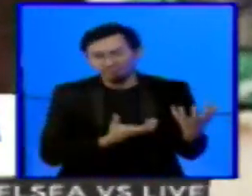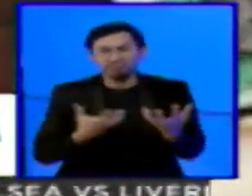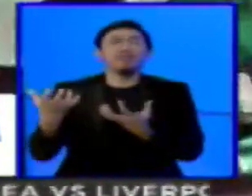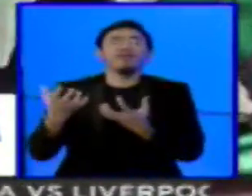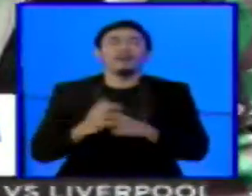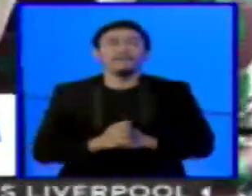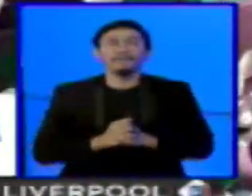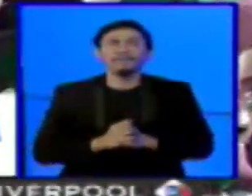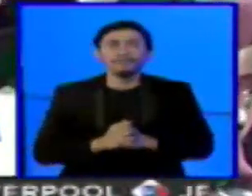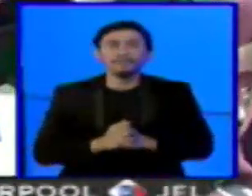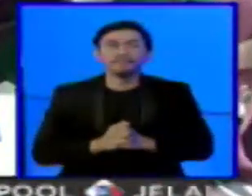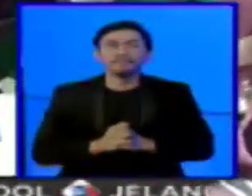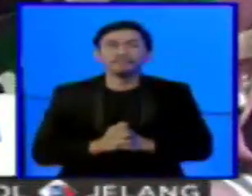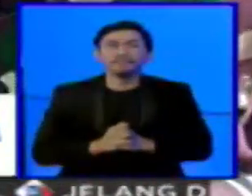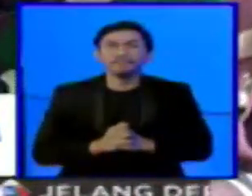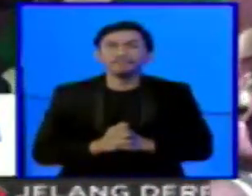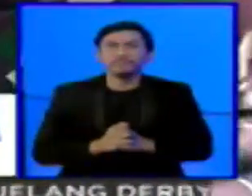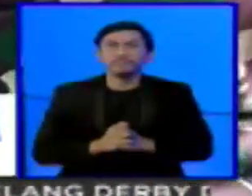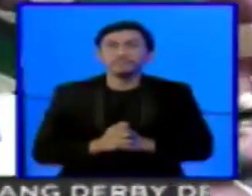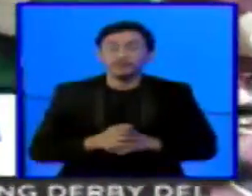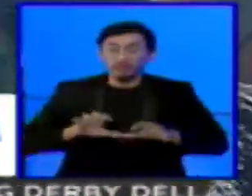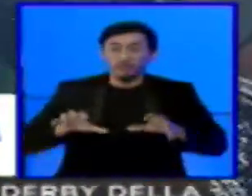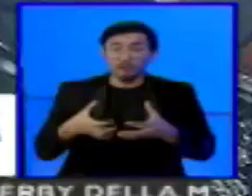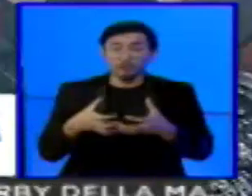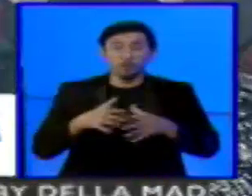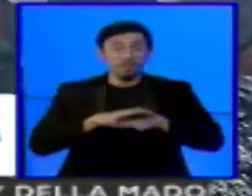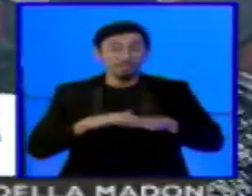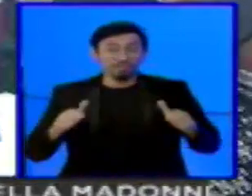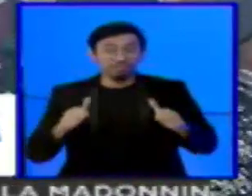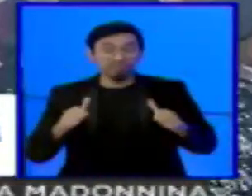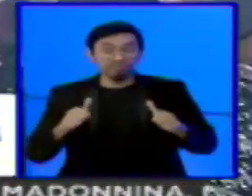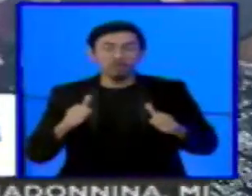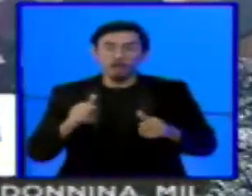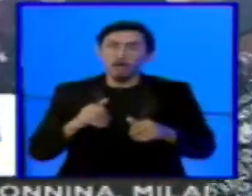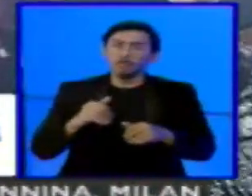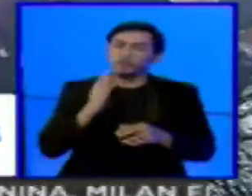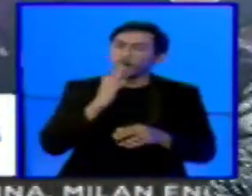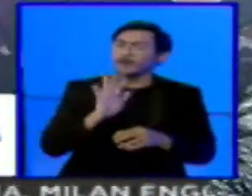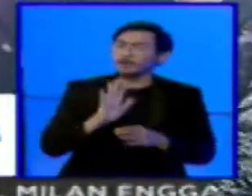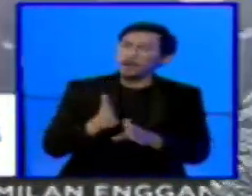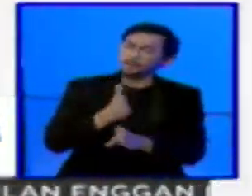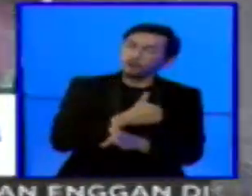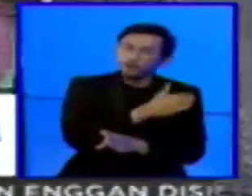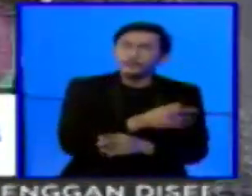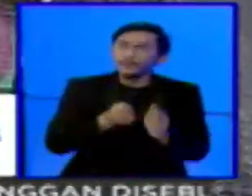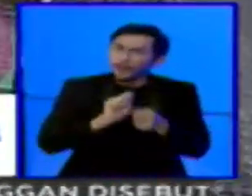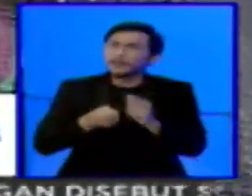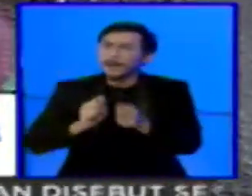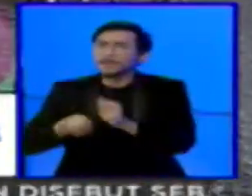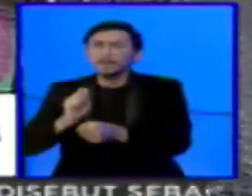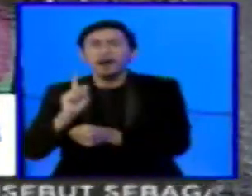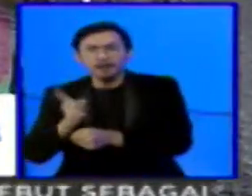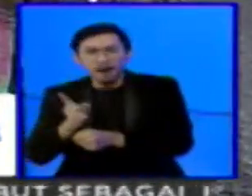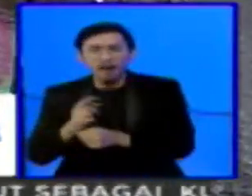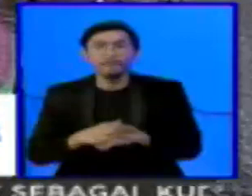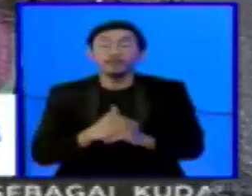Tak sembarangan, untuk bisa menjadi pasukan perdamaian, prajurit juga harus melewati berbagai macam tes. Untuk persyaratan khusus, mereka